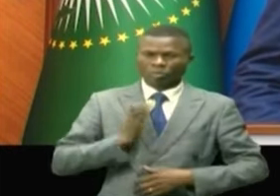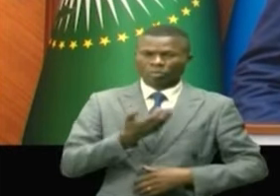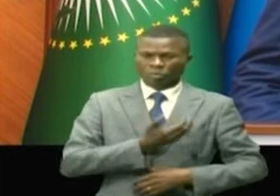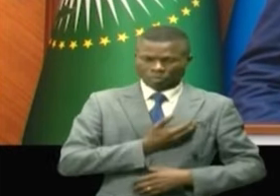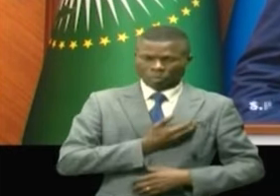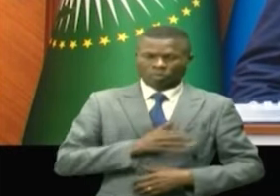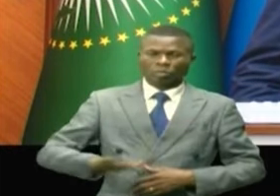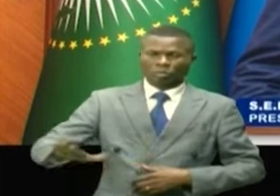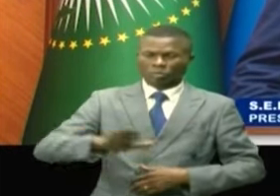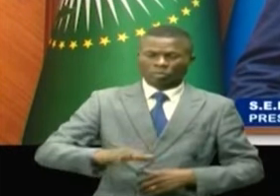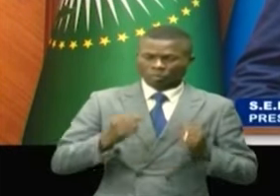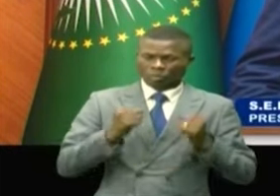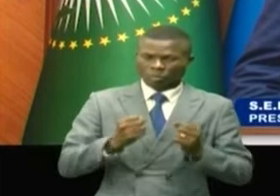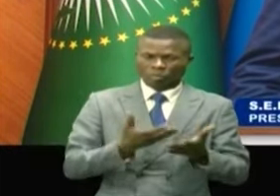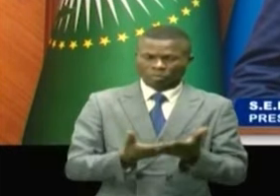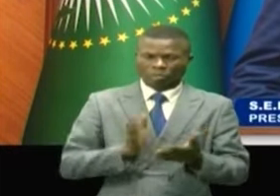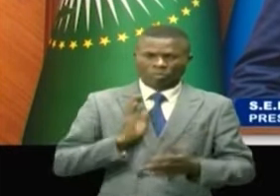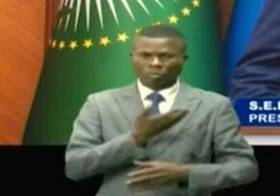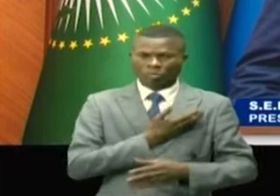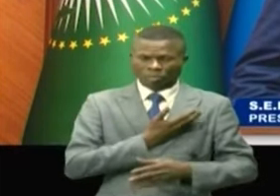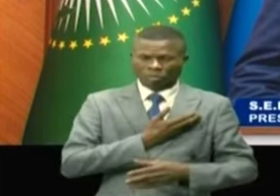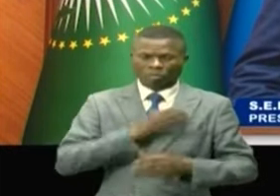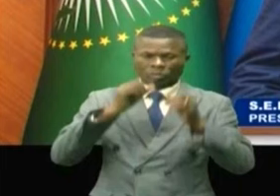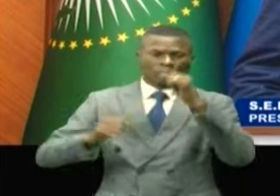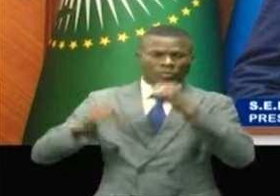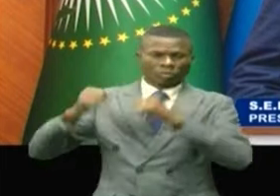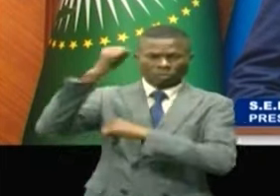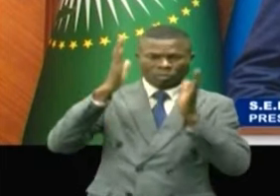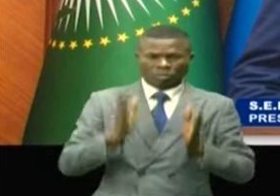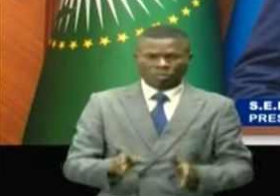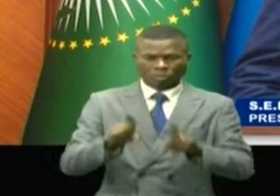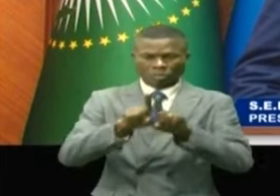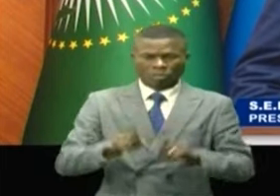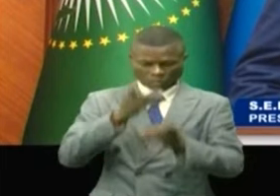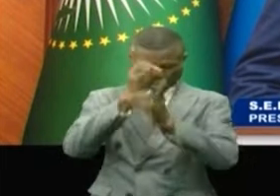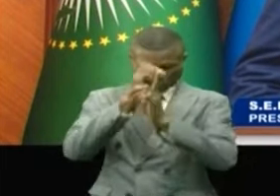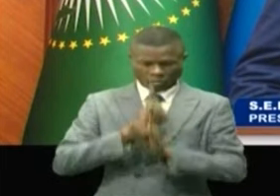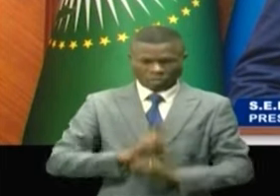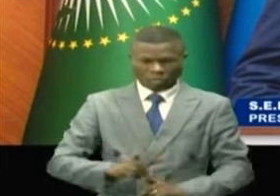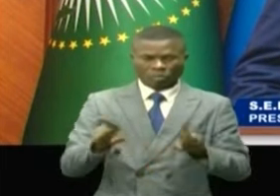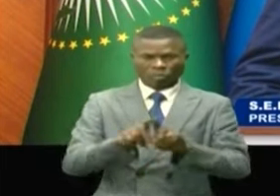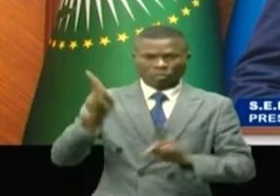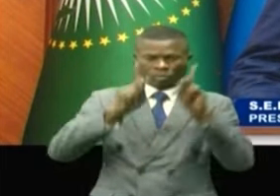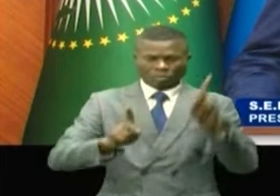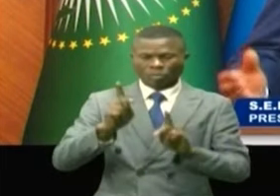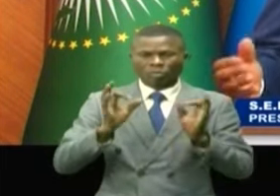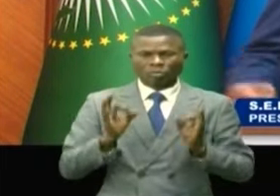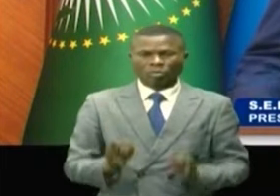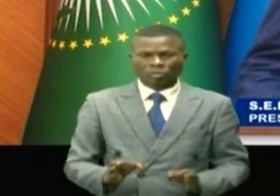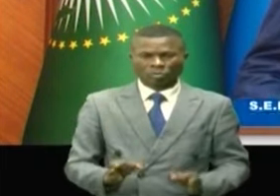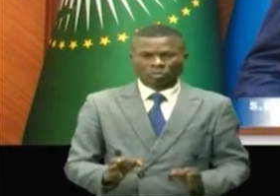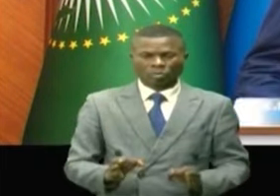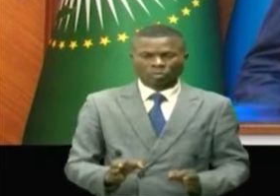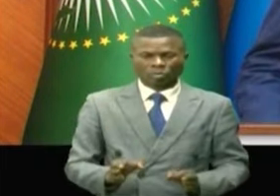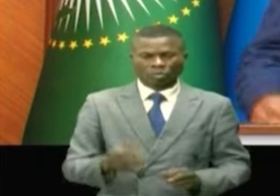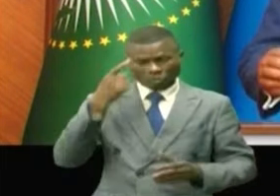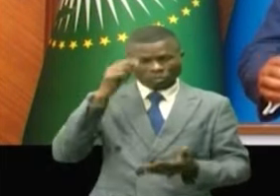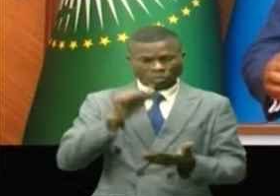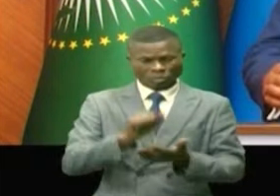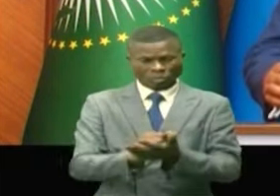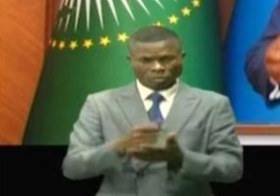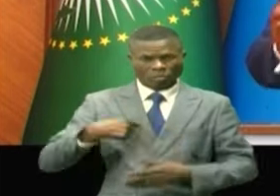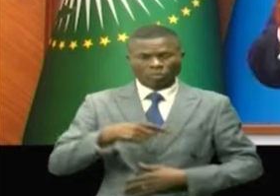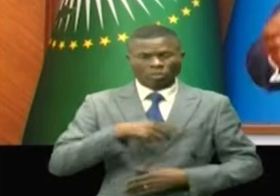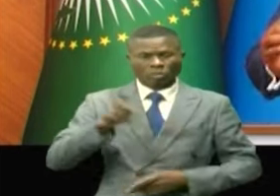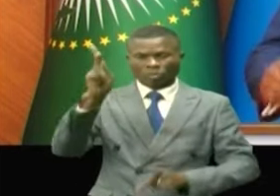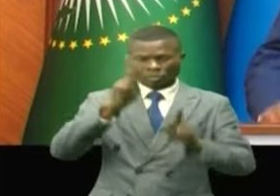intégrité territoriale notre souveraineté et notre dignité comme PE peuple en effet nous sommes